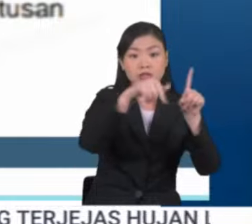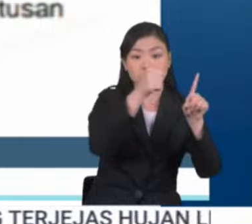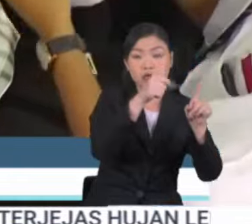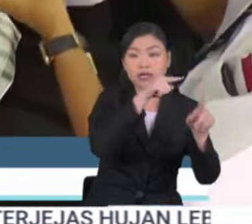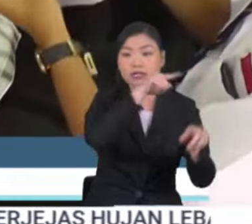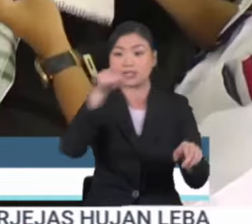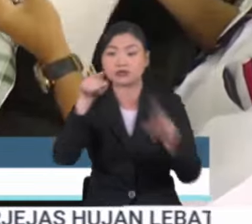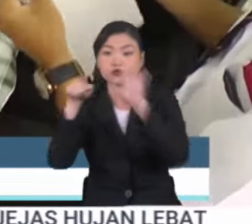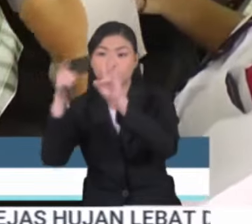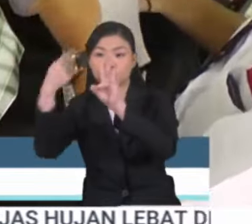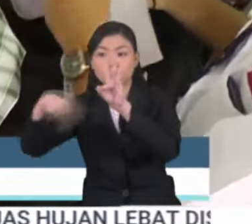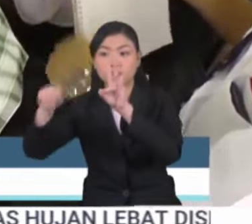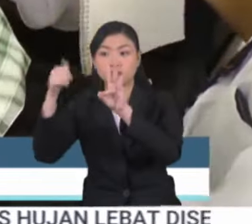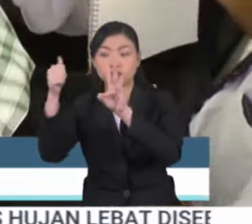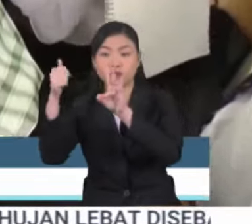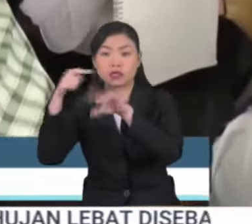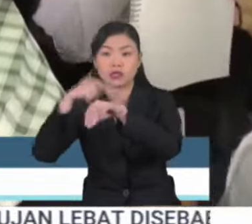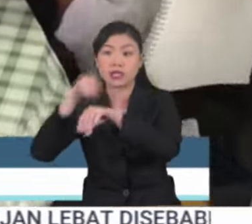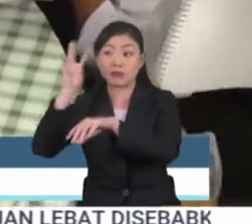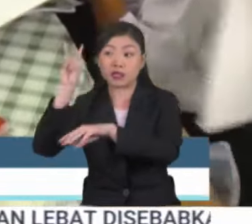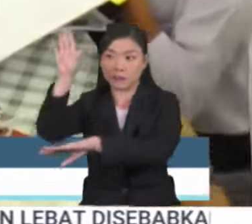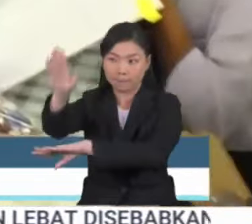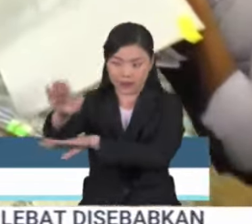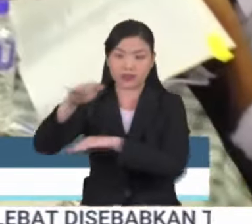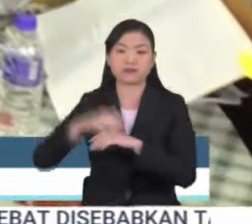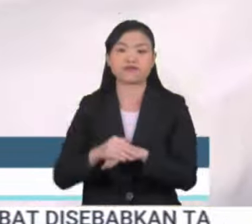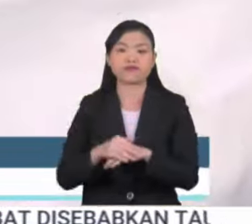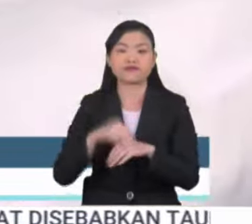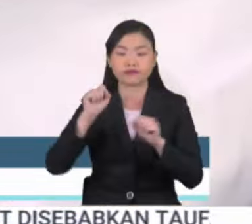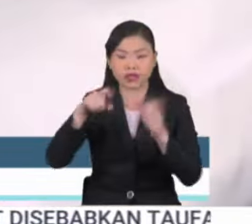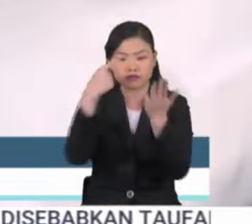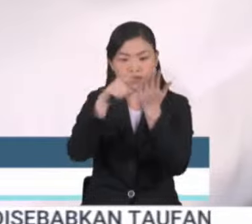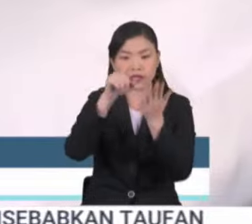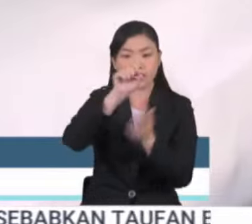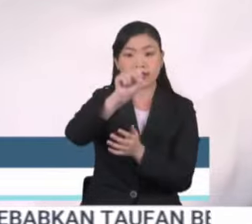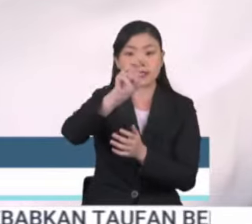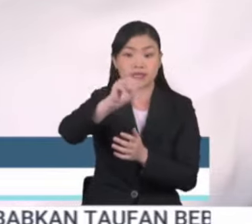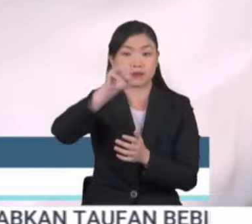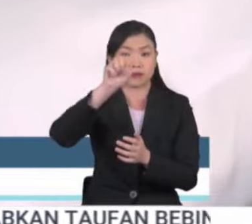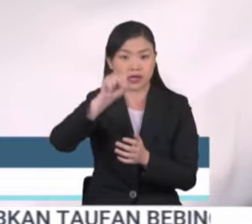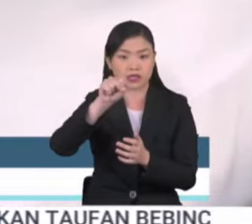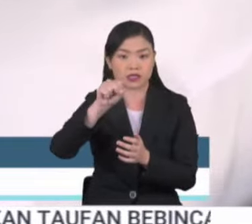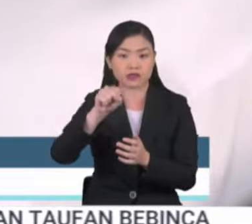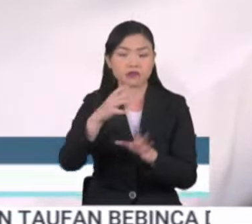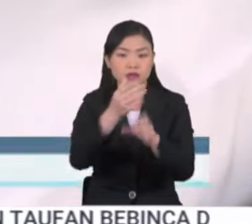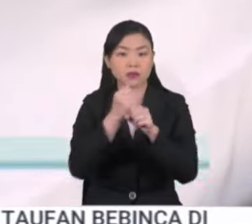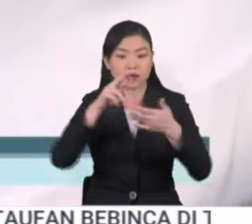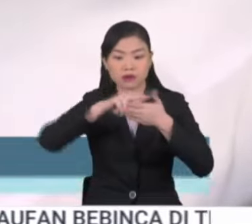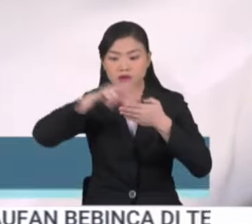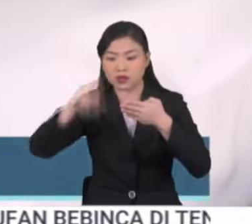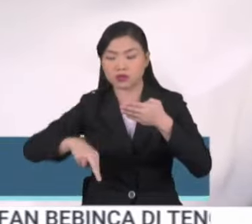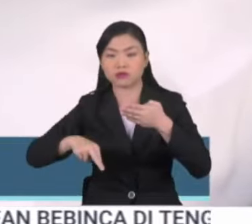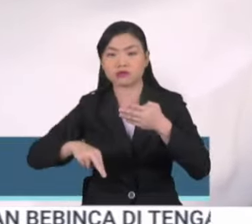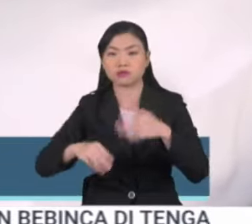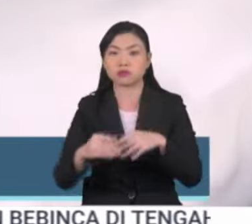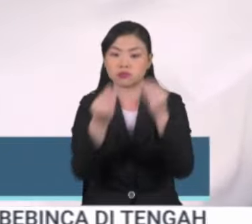Oktober. Keputusan juga boleh disemak secara SMS untuk mendapatkan ringkasan keputusan pemeriksaan. Seramai